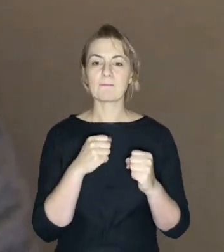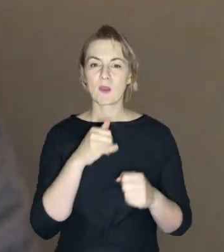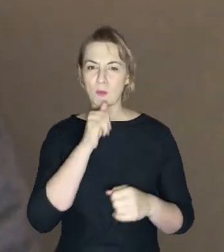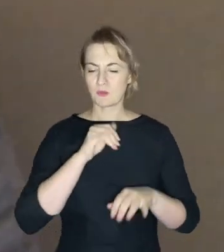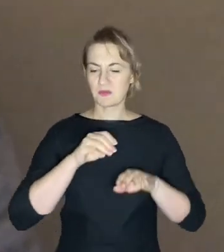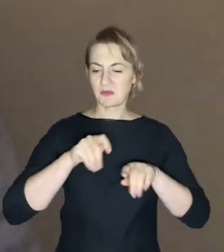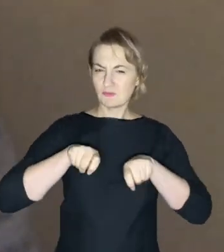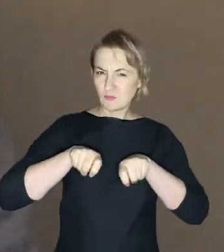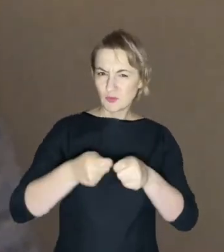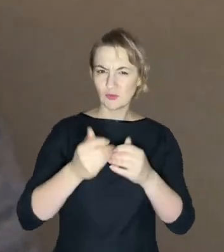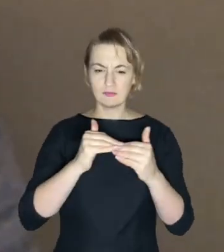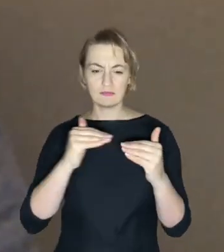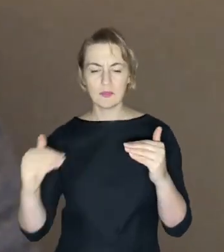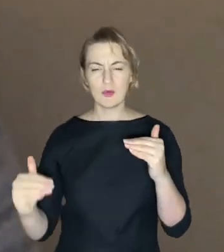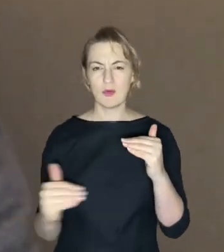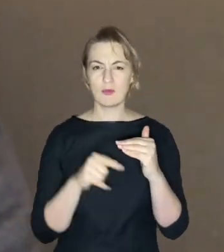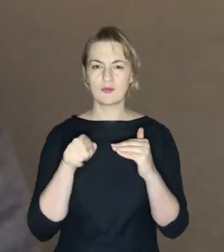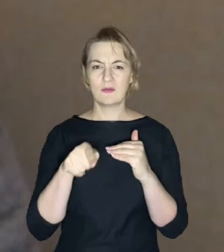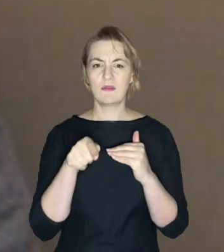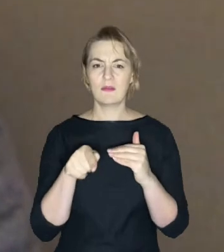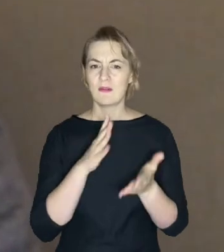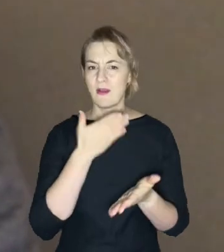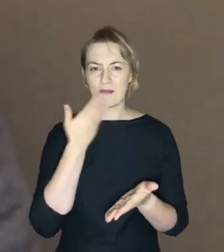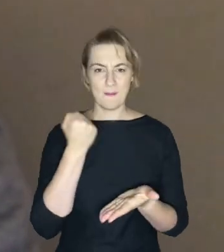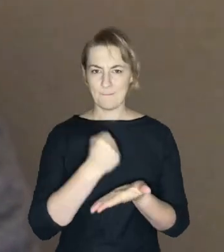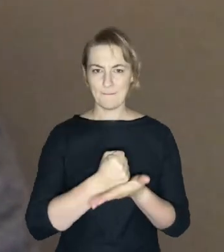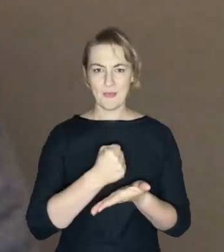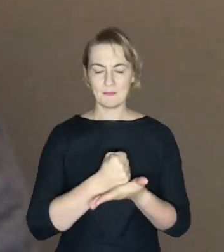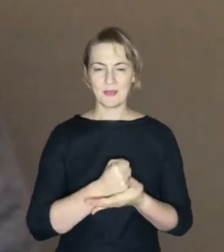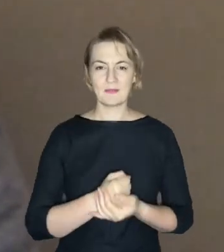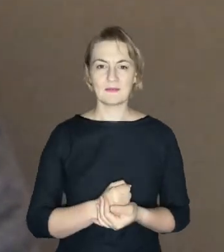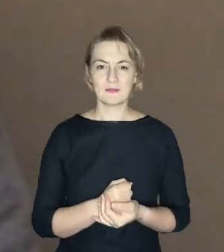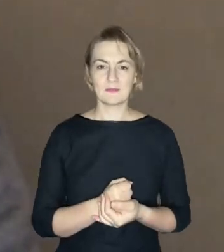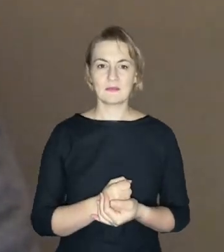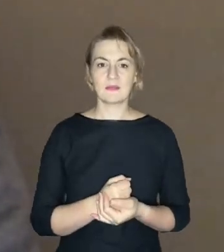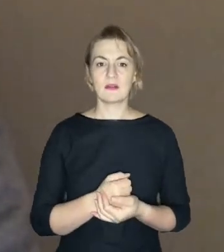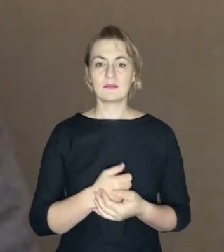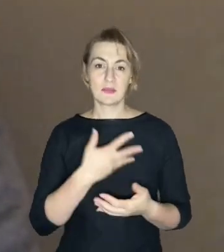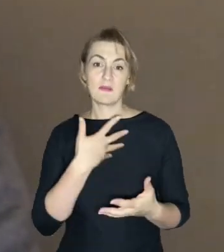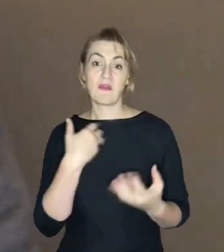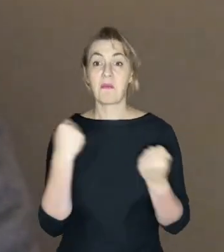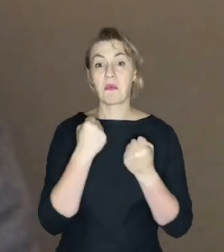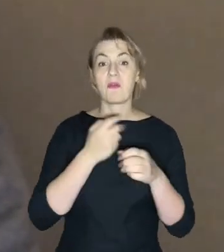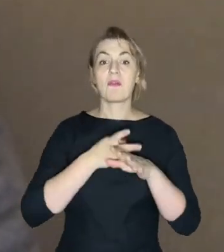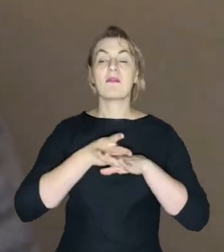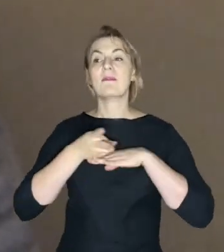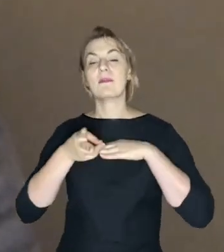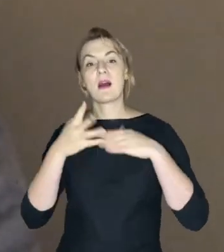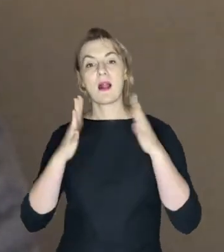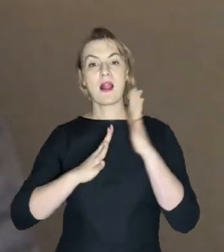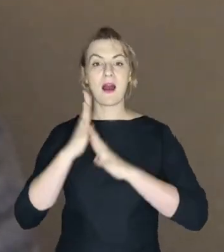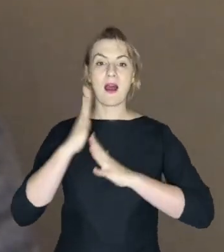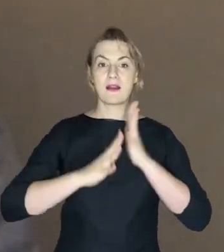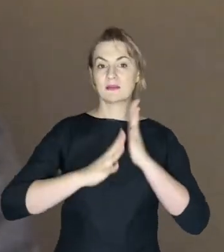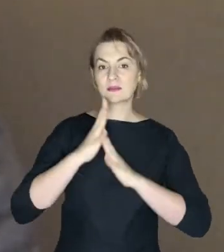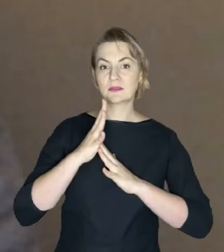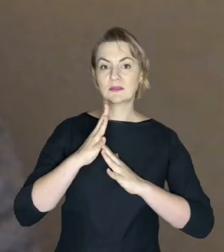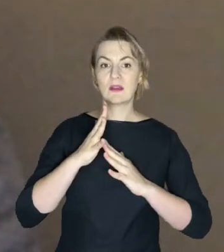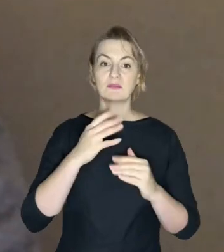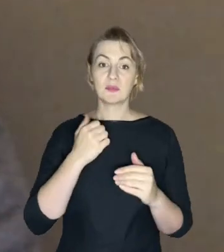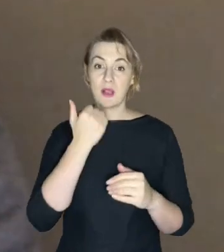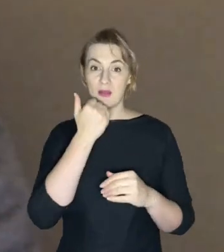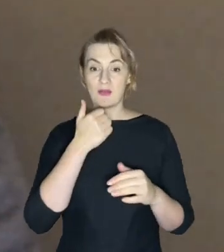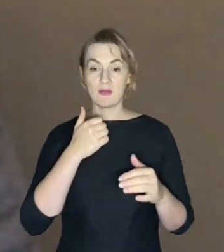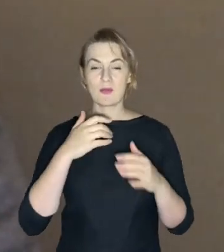próbuje podporządkować. Tak? Uzurpator boi się wejść do lasu, uzurpator boi się zdjąć butów na